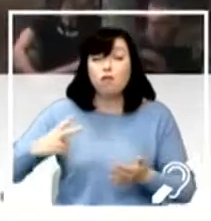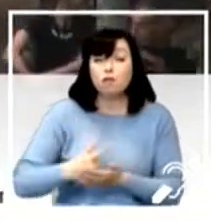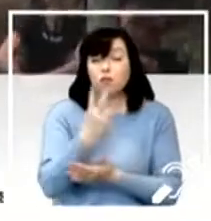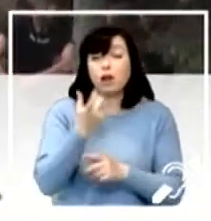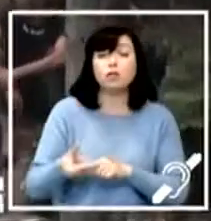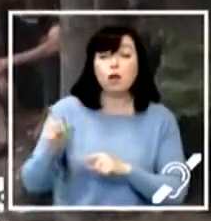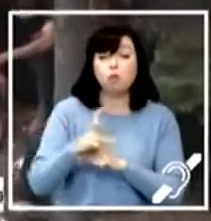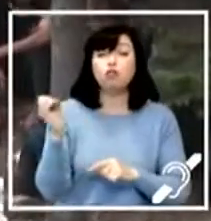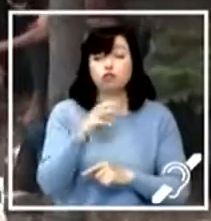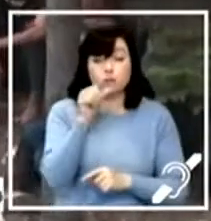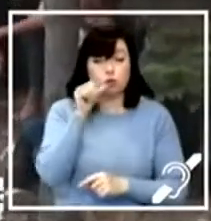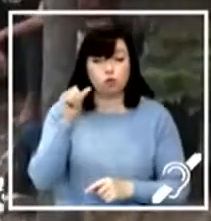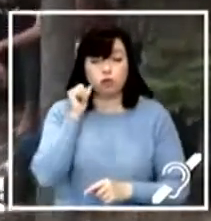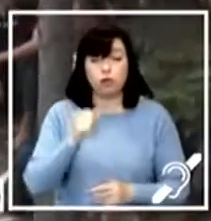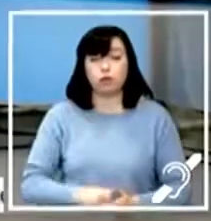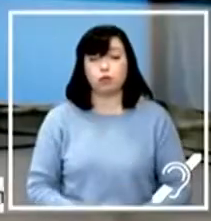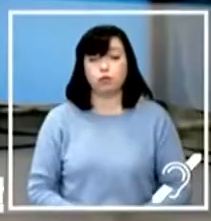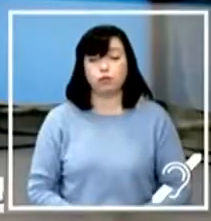anul 2021.